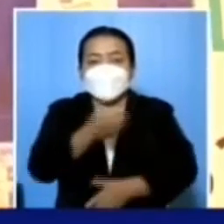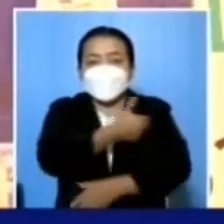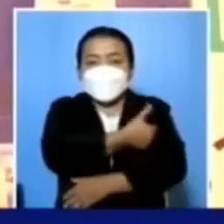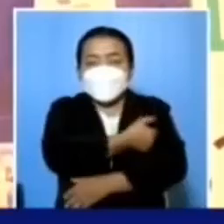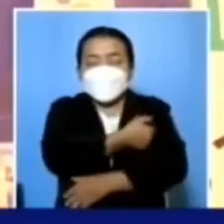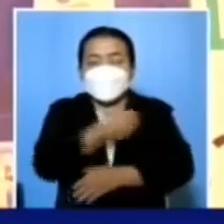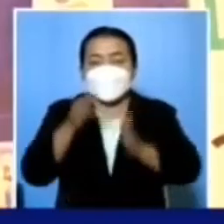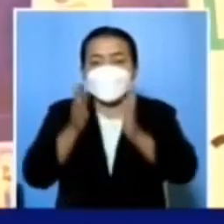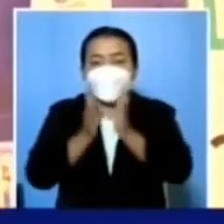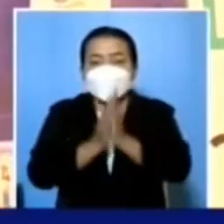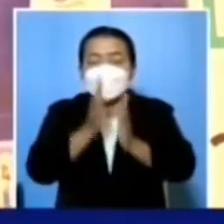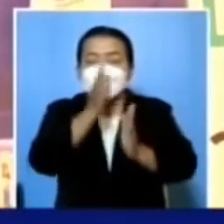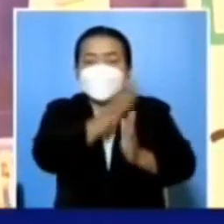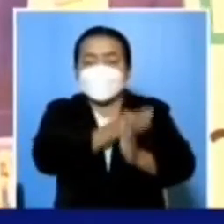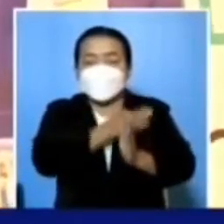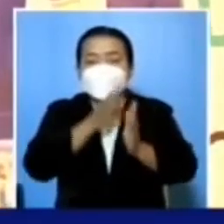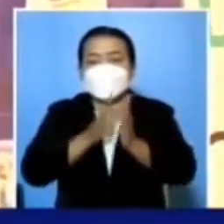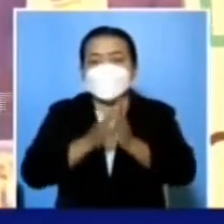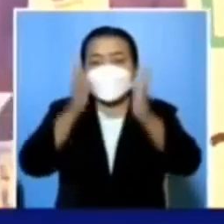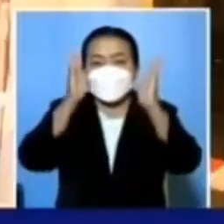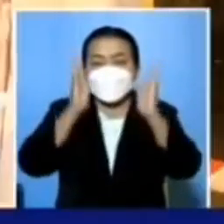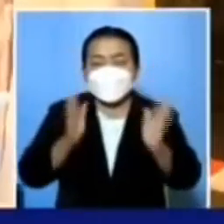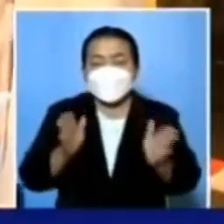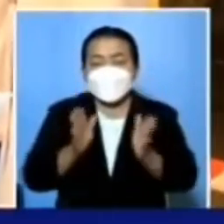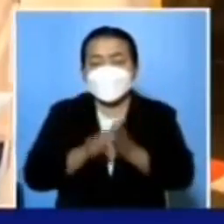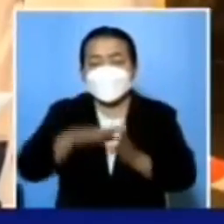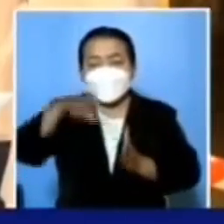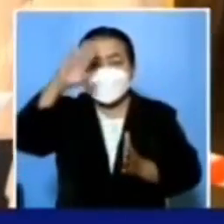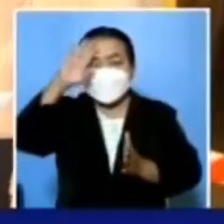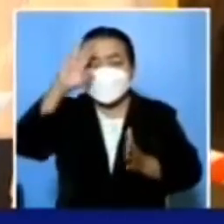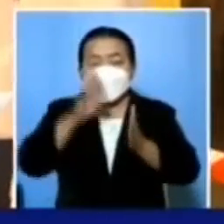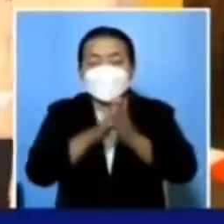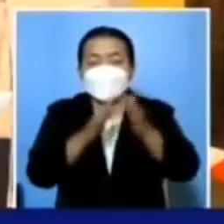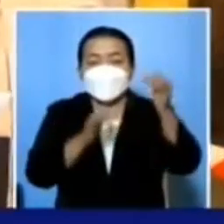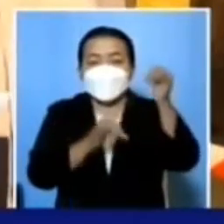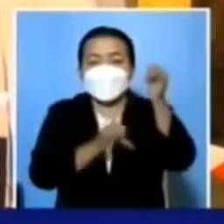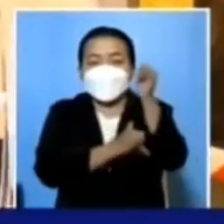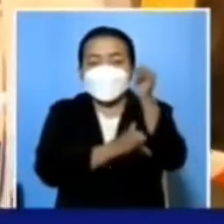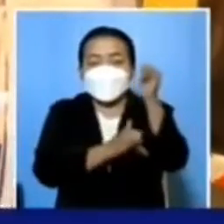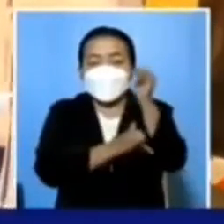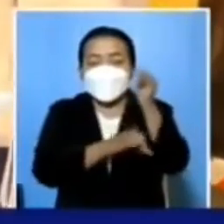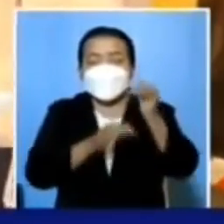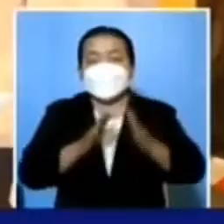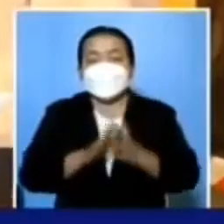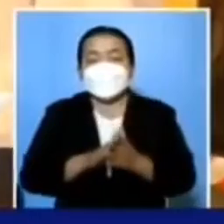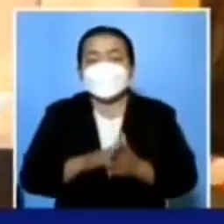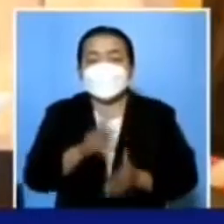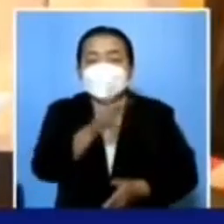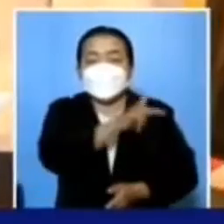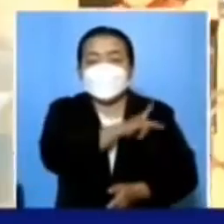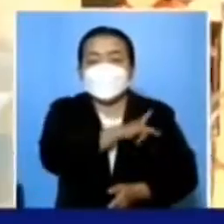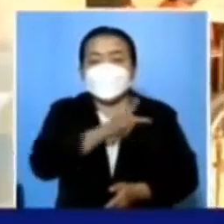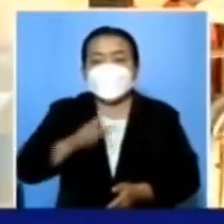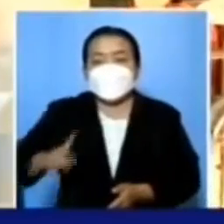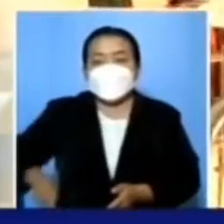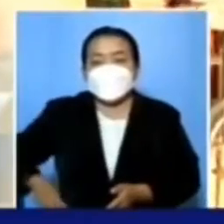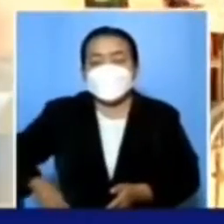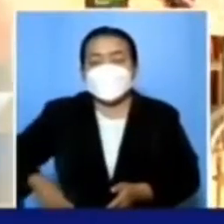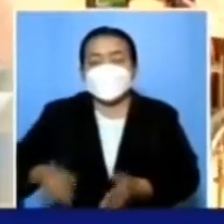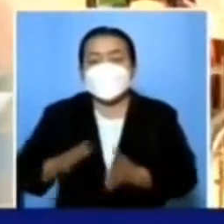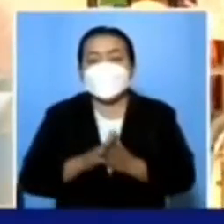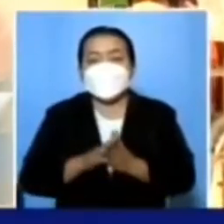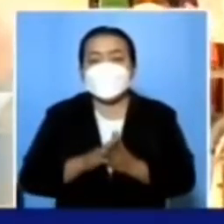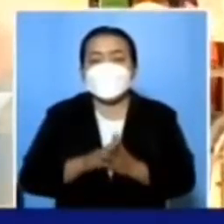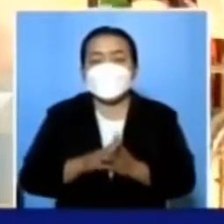ทานน้อยของศาสตราจารย์ดร.สมเด็จพระเจ้าน้องนางเธอเจ้าฟ้าจุฬาภรณ์วลัยลักษณ์อัคราชกุมารีกรมพัฒศรี